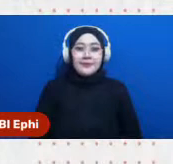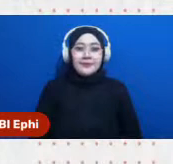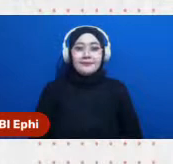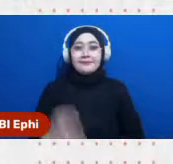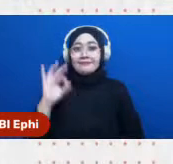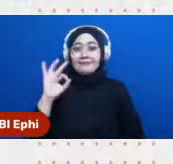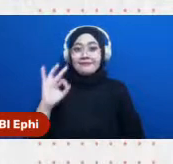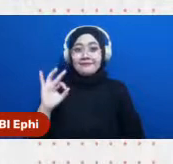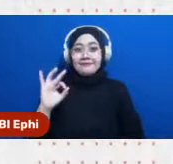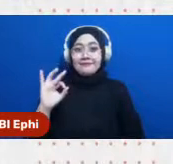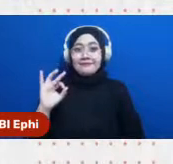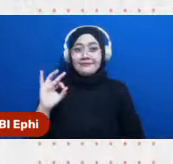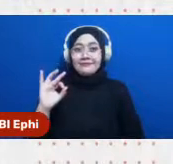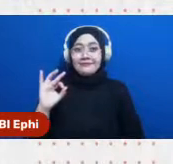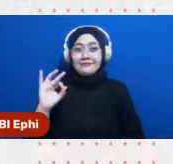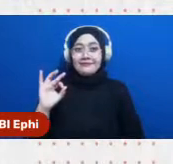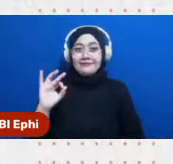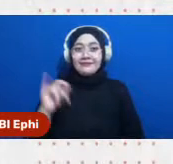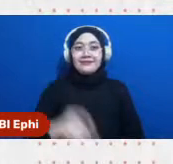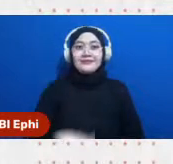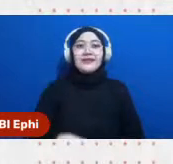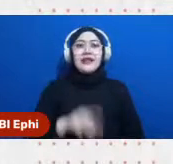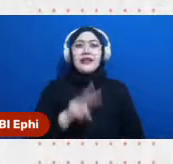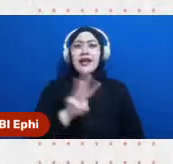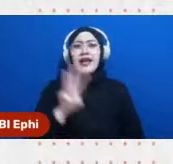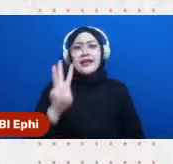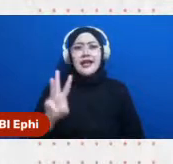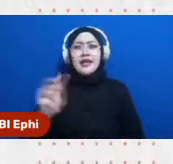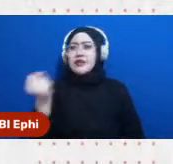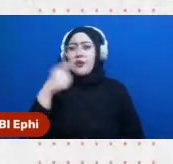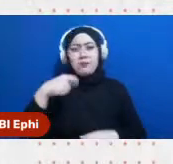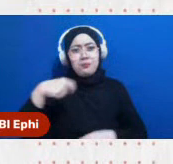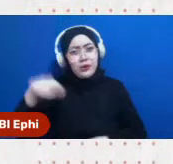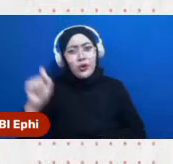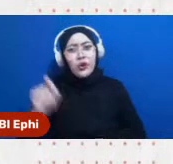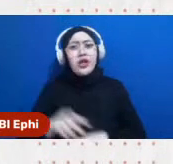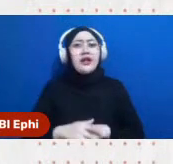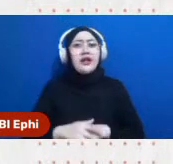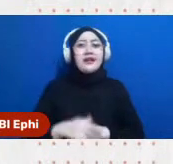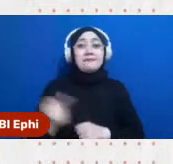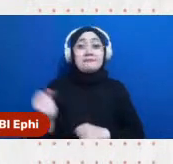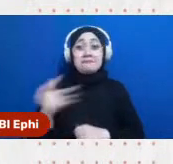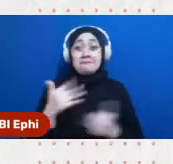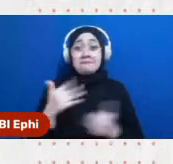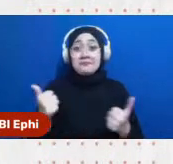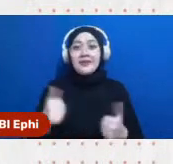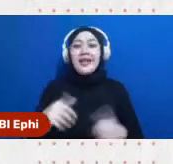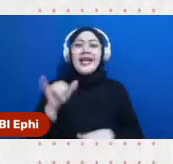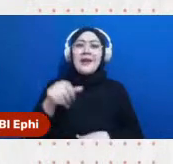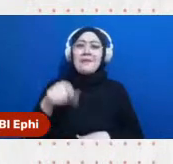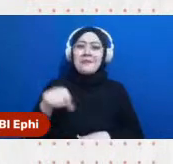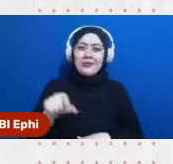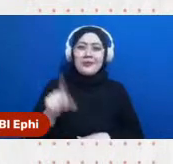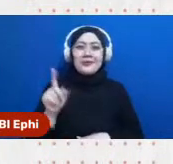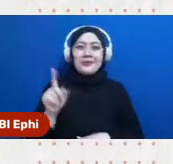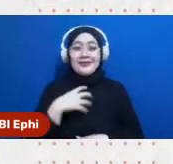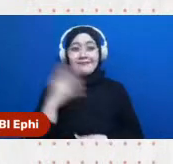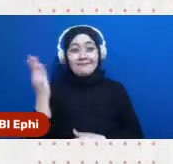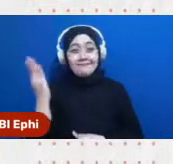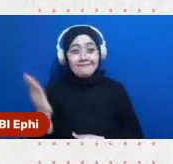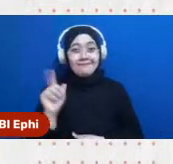Oke, wah luar biasa. 33 menjawab benar dan ternyata jawabannya adalah saya dari Centennials.